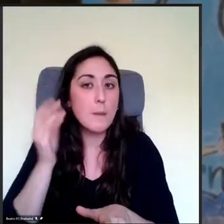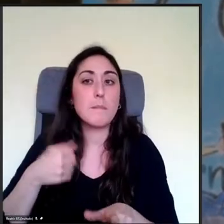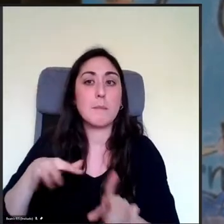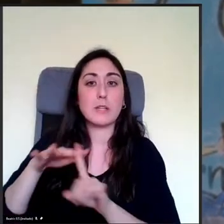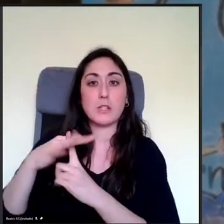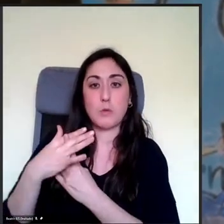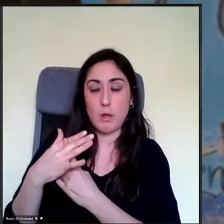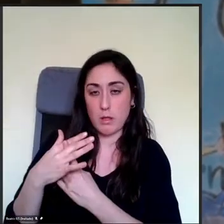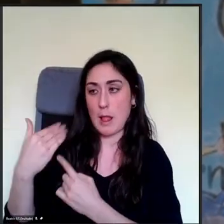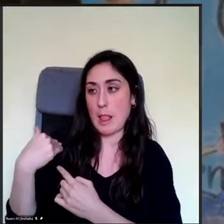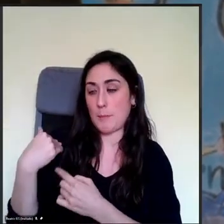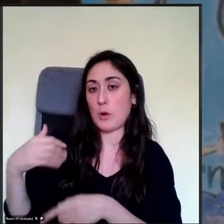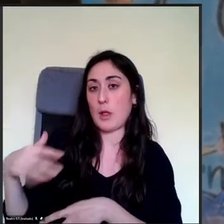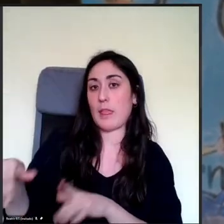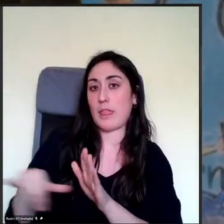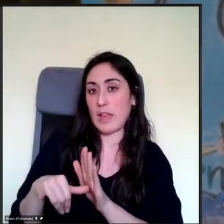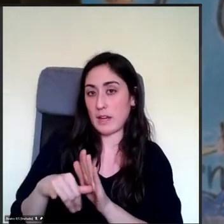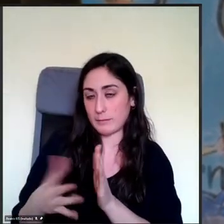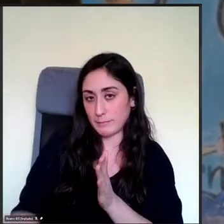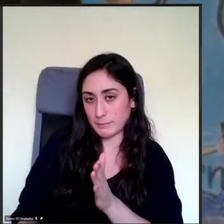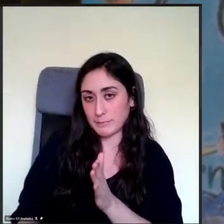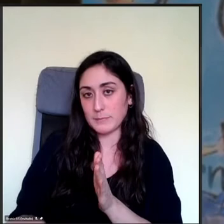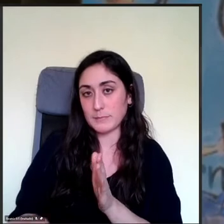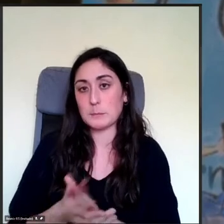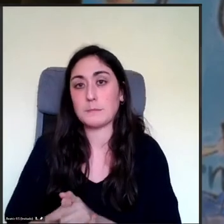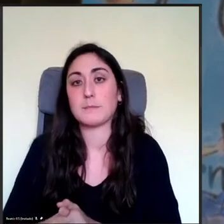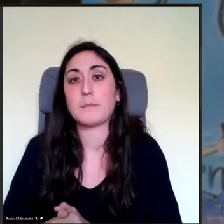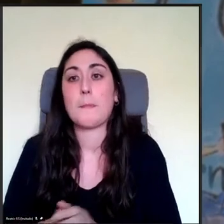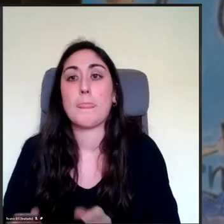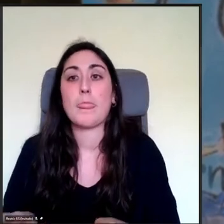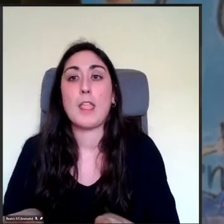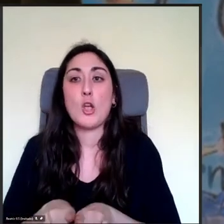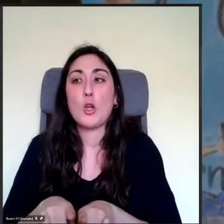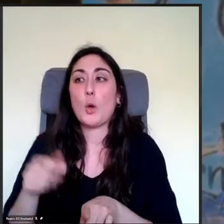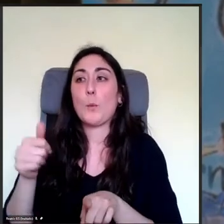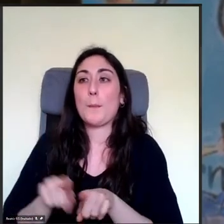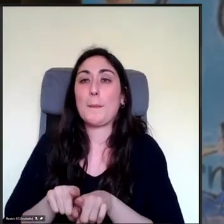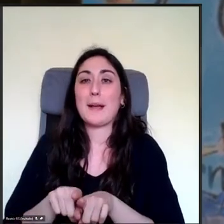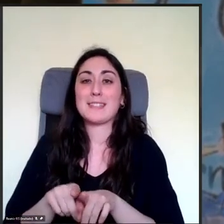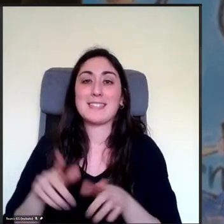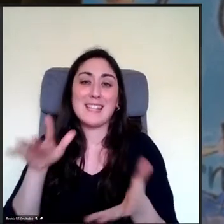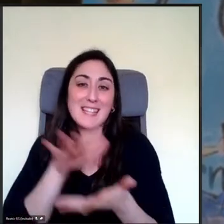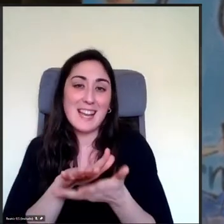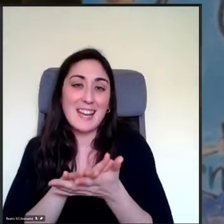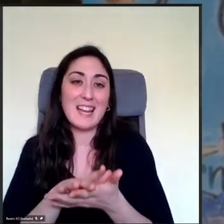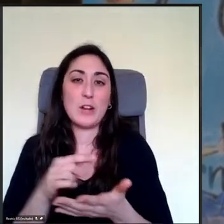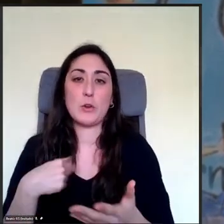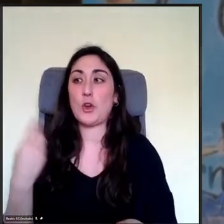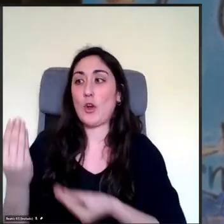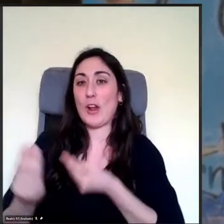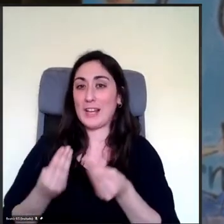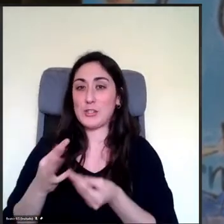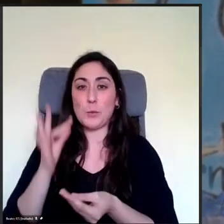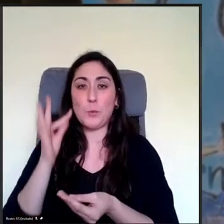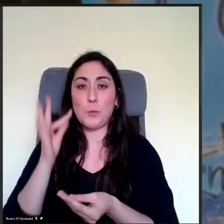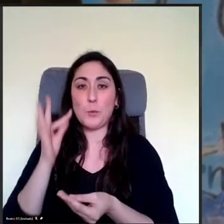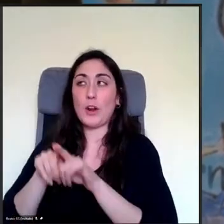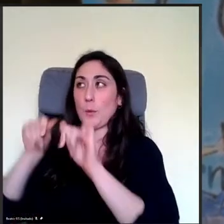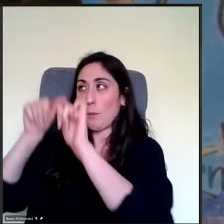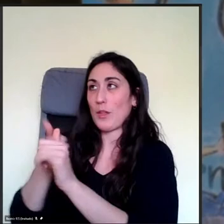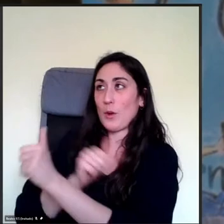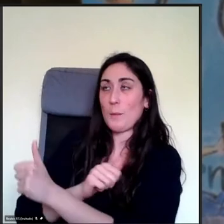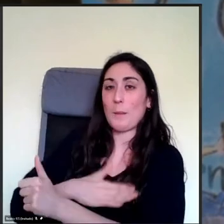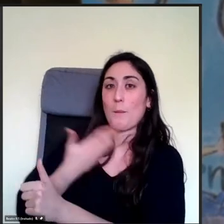abans i que pot parlar-nos des de la tranquil·litat de ho he fet, he pogut i no ha passat res. També caldria erradicar les idees que